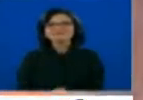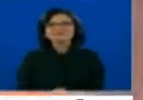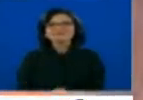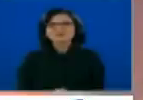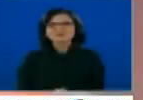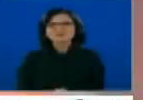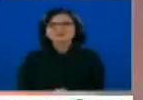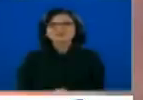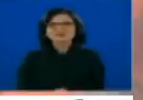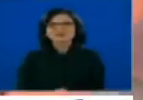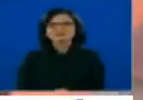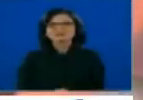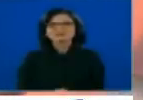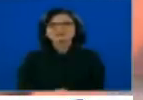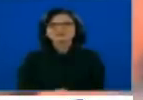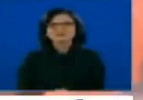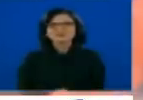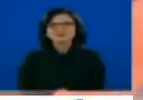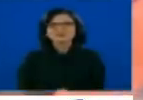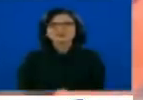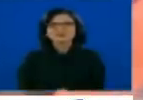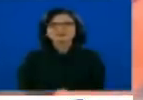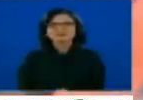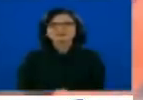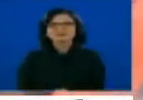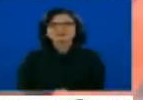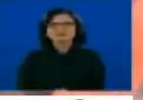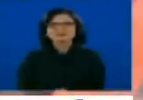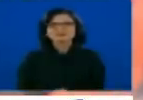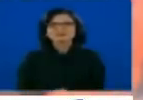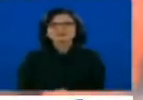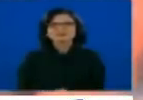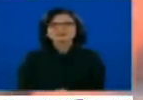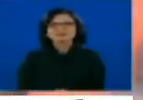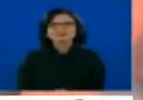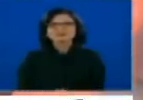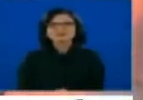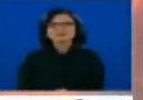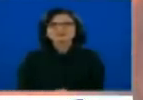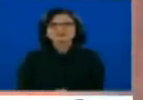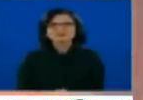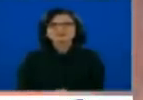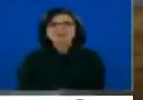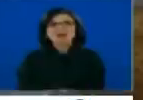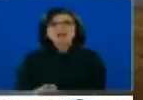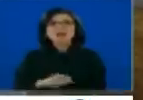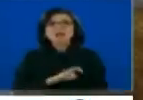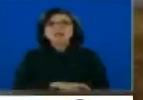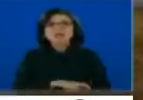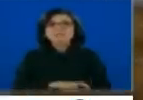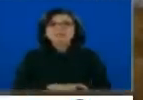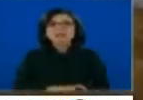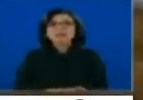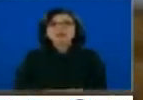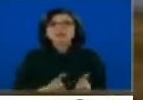ada mohon tenang Iya mohon tenang terima kasih saya akan berikan kesempatan kepada pasangan